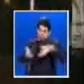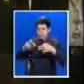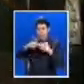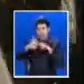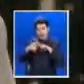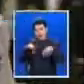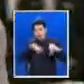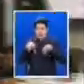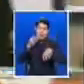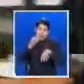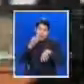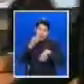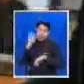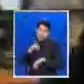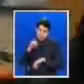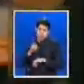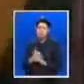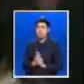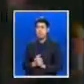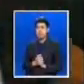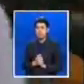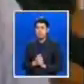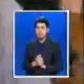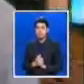ญหาการจัดการน้ำเดี๋ยวเรื่องเป็นนี้นะครับดีครับ